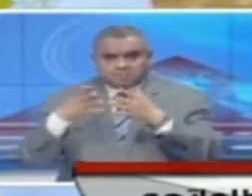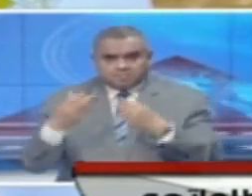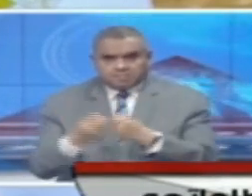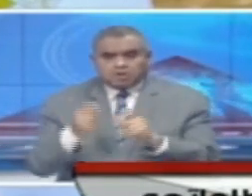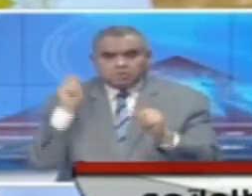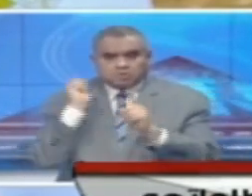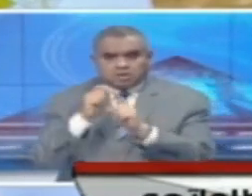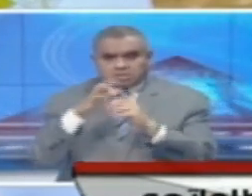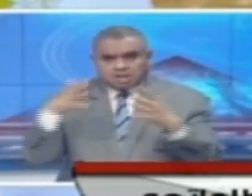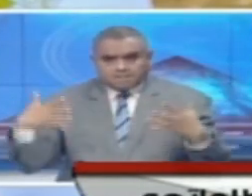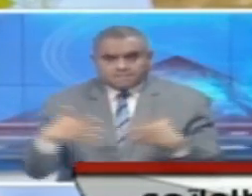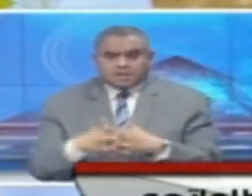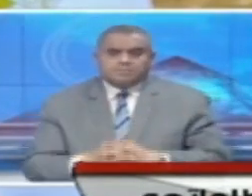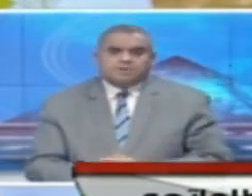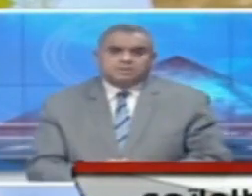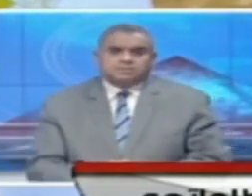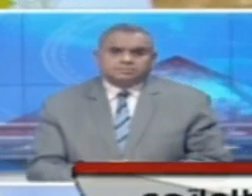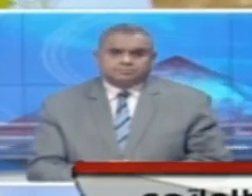والإصلاح